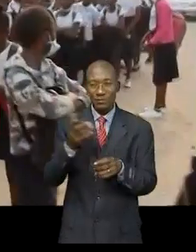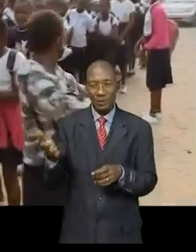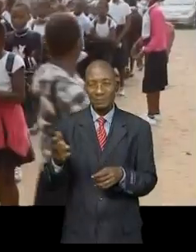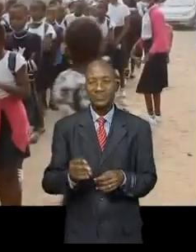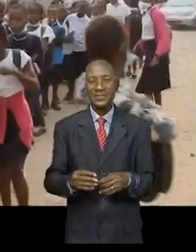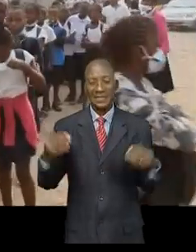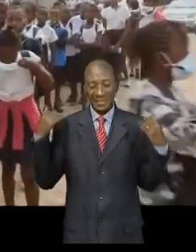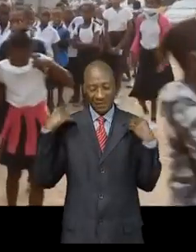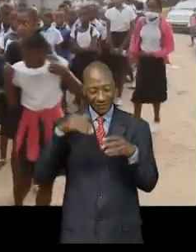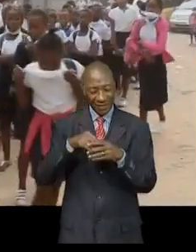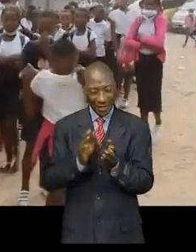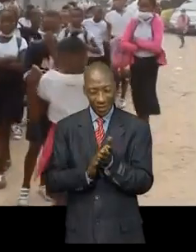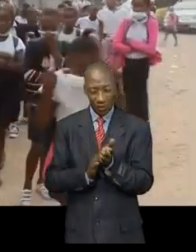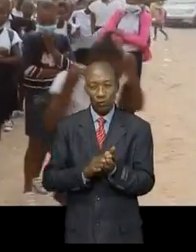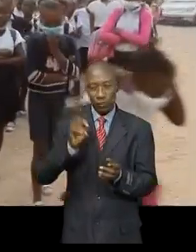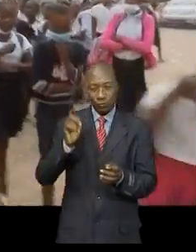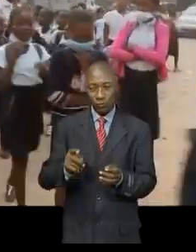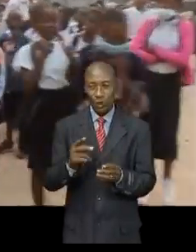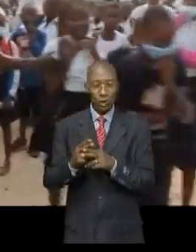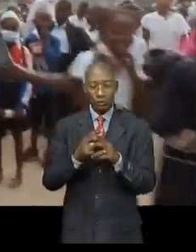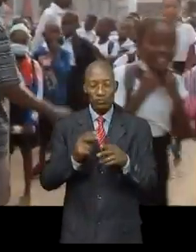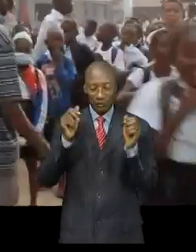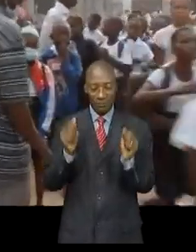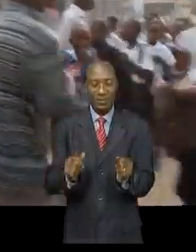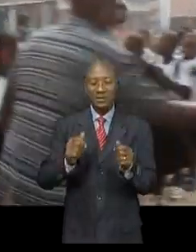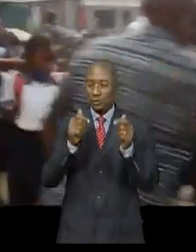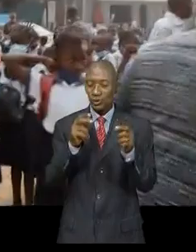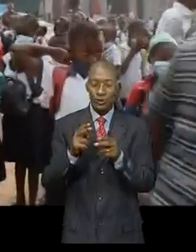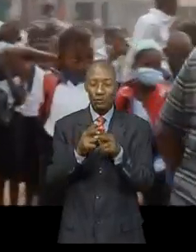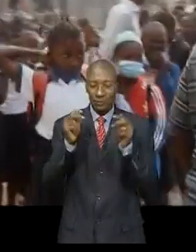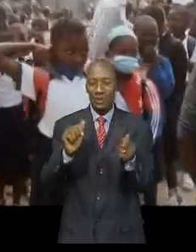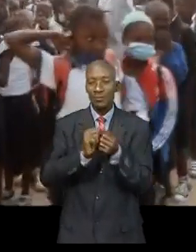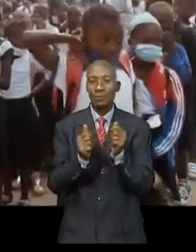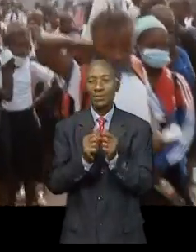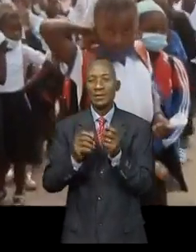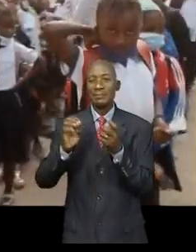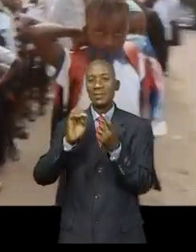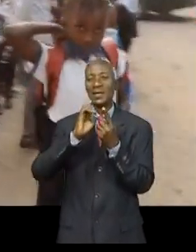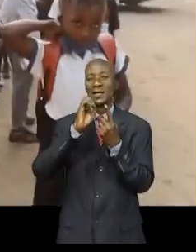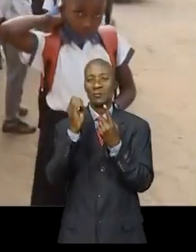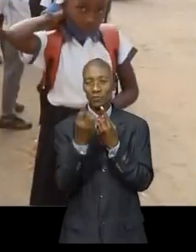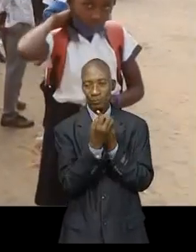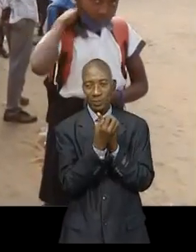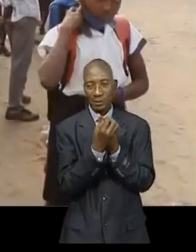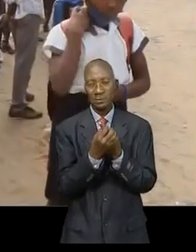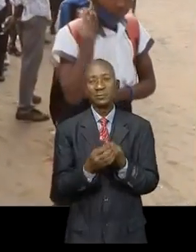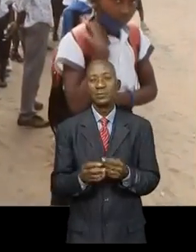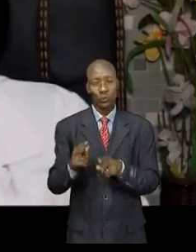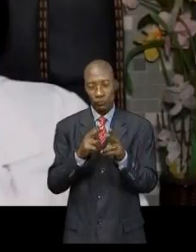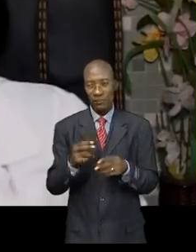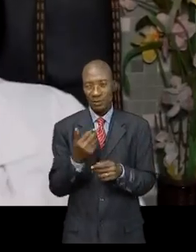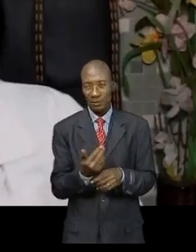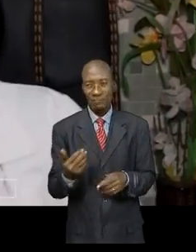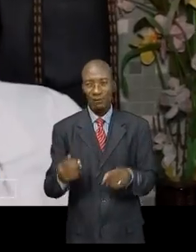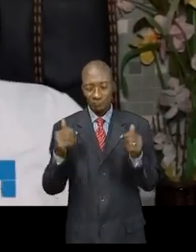veiller à l'assainissement de l'environnement. Le professeur Dr Laetitia, pédiatre, explique. Il y a des endroits où on ne peut pas